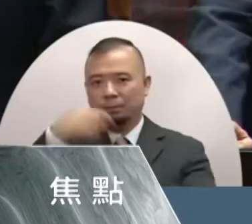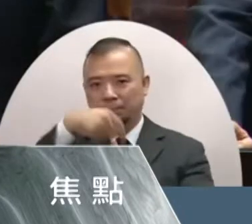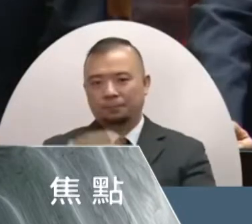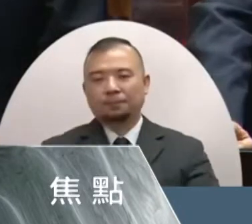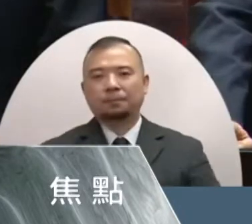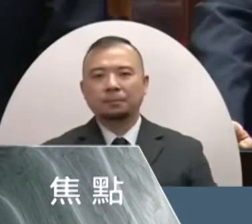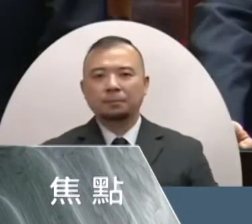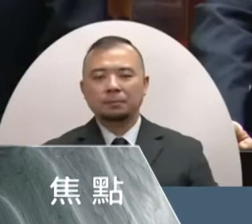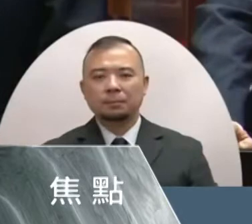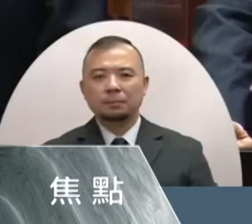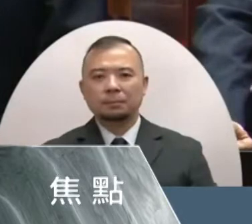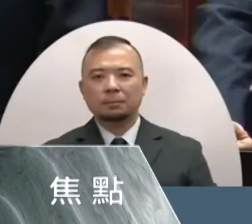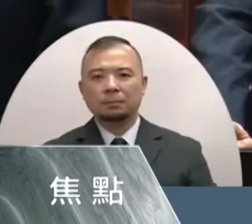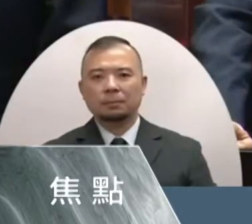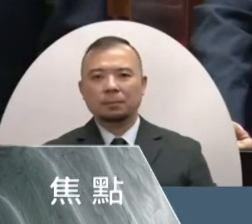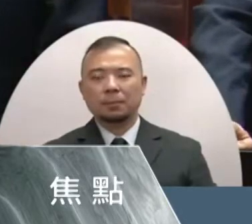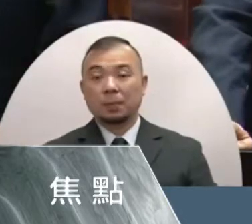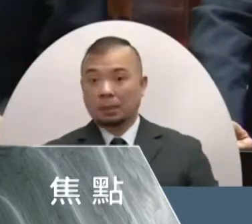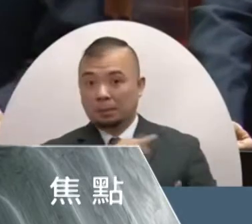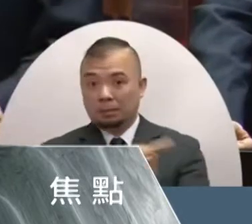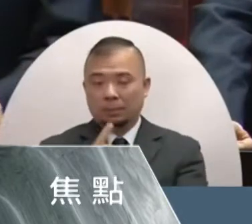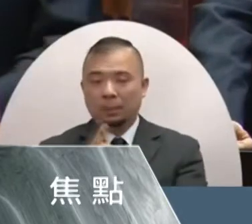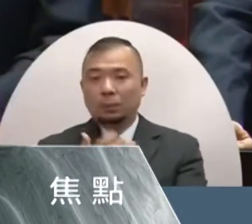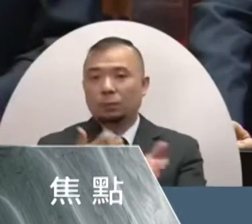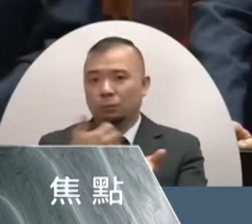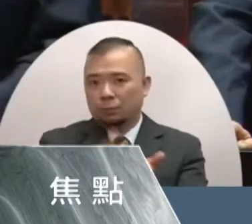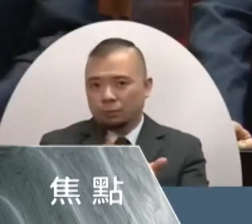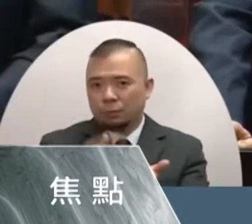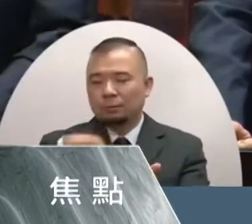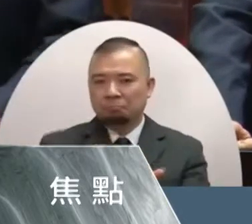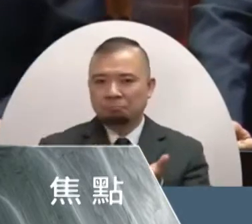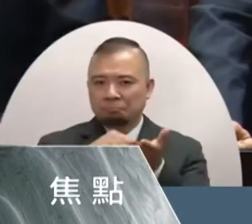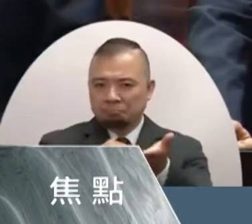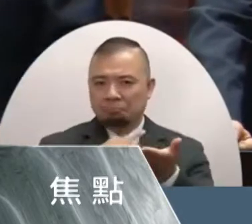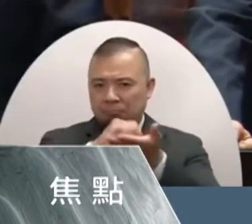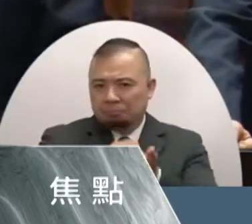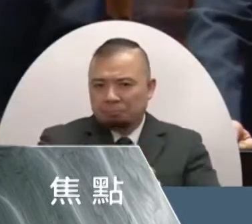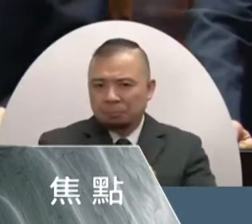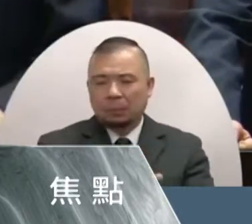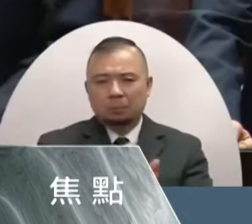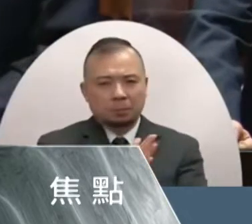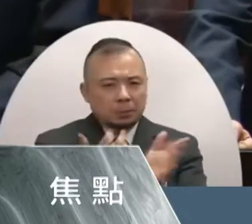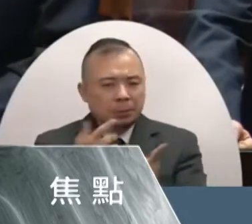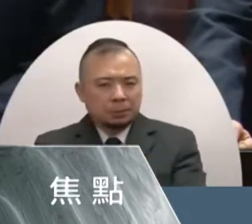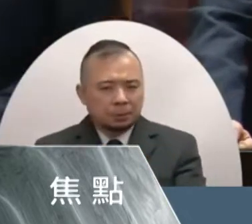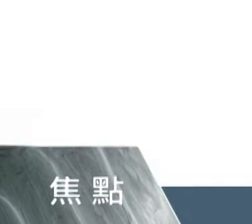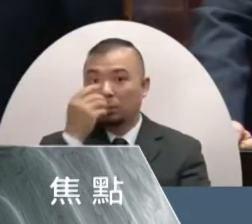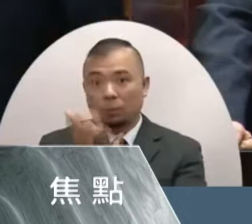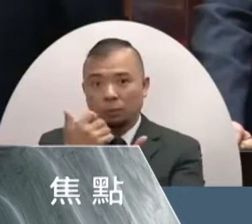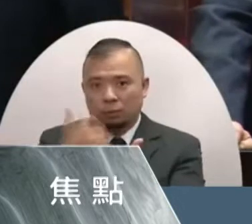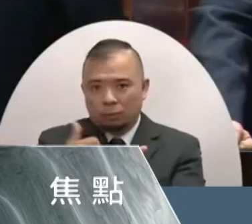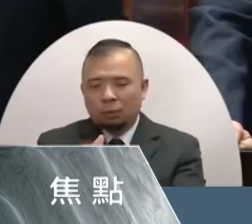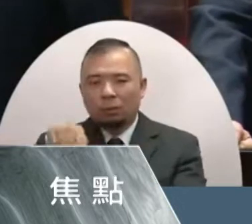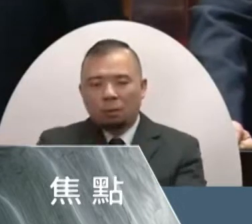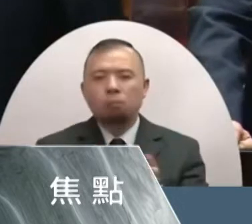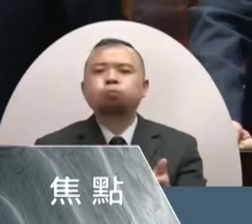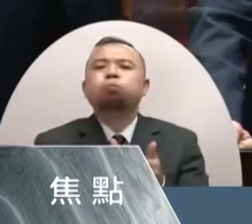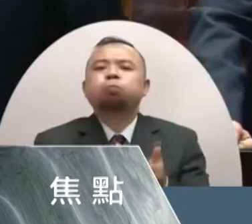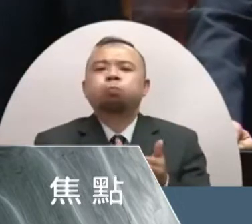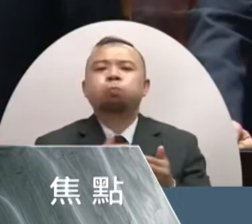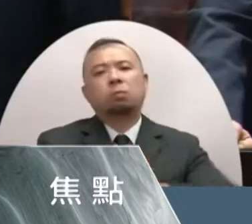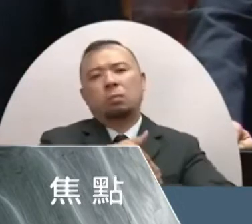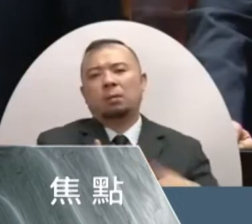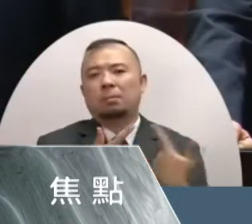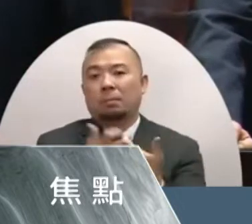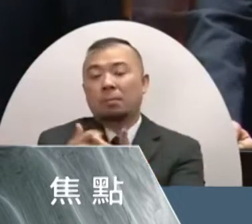况。 我们对于每一个预算编列都是非常的谨慎，并遵守财政纪律。比如我们在防疫